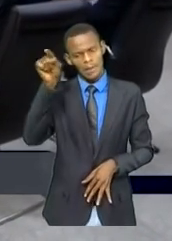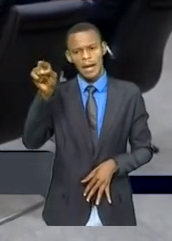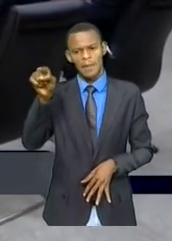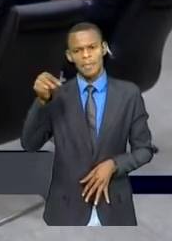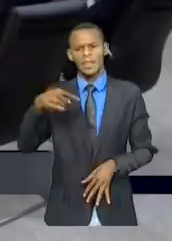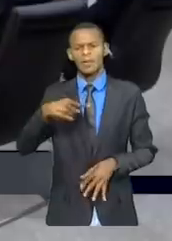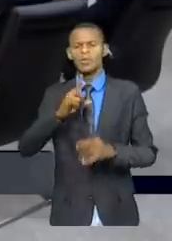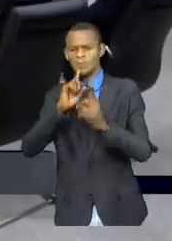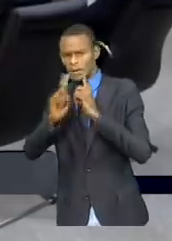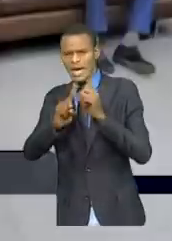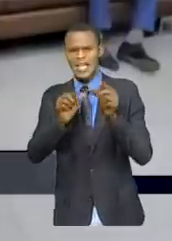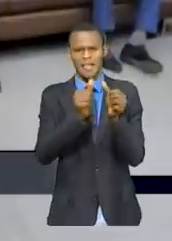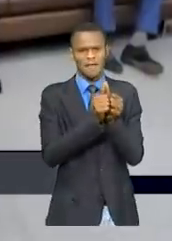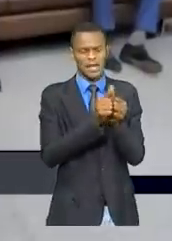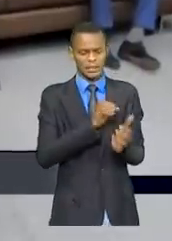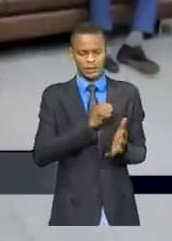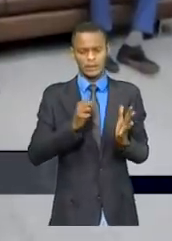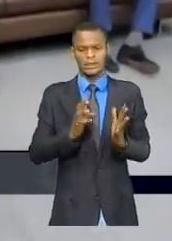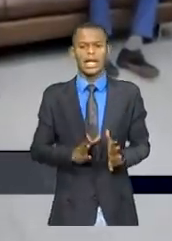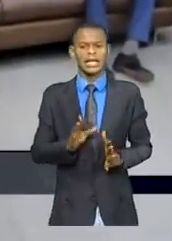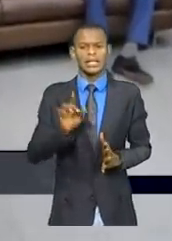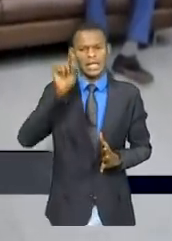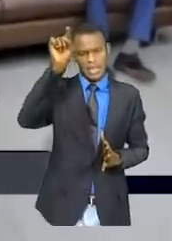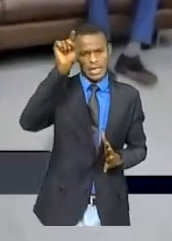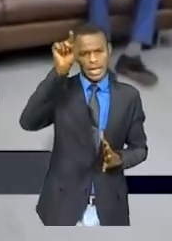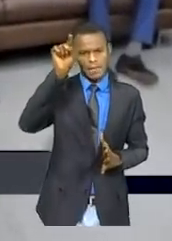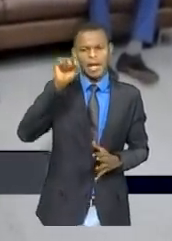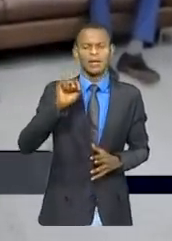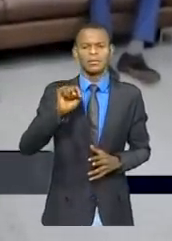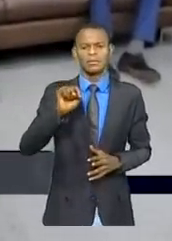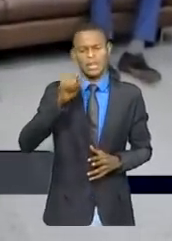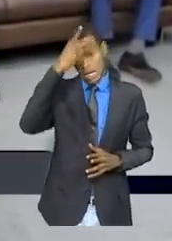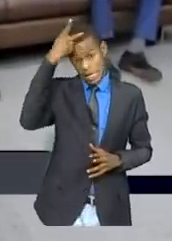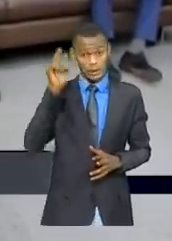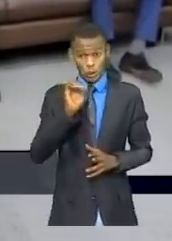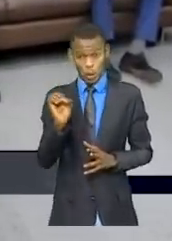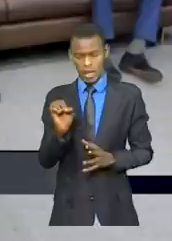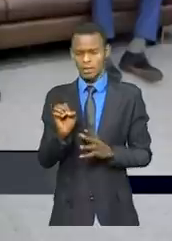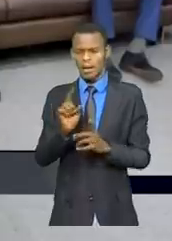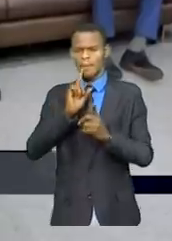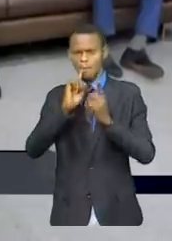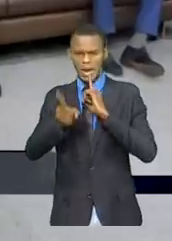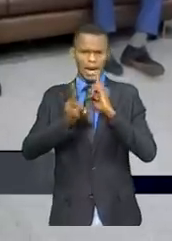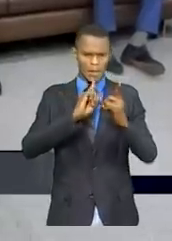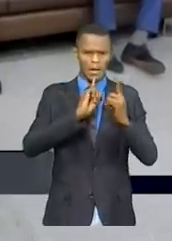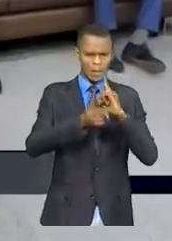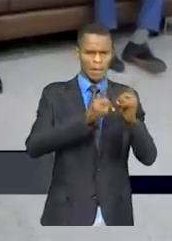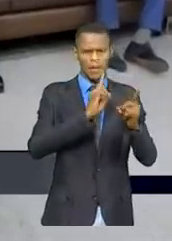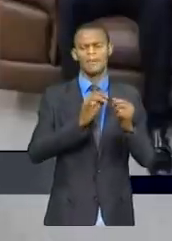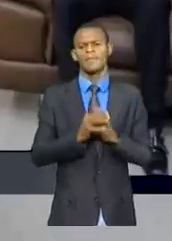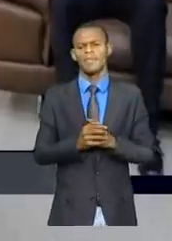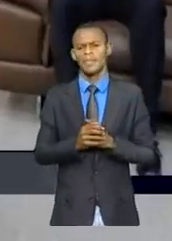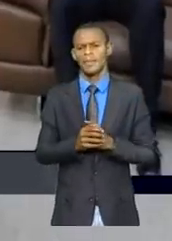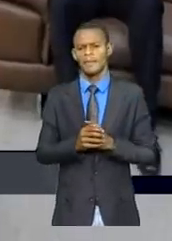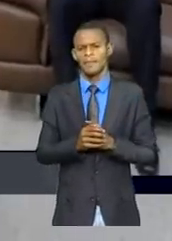échanger avec eux sur le développement de cette province qui peine à décoller. Les sénateurs Edi Mundela Kankou, vice-président du Sénat,